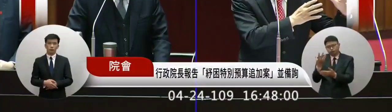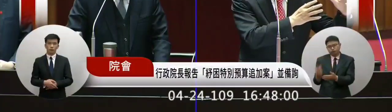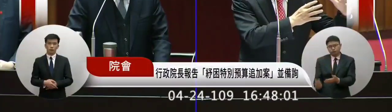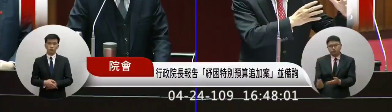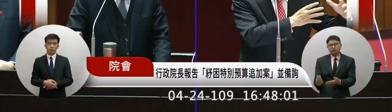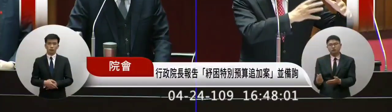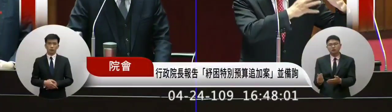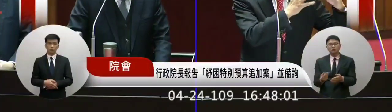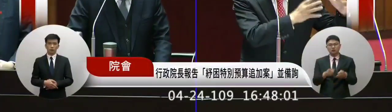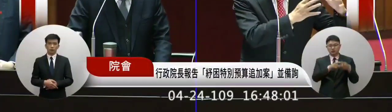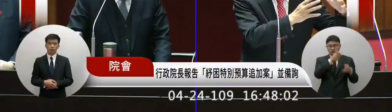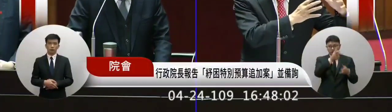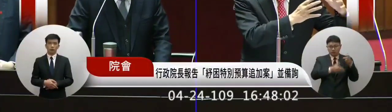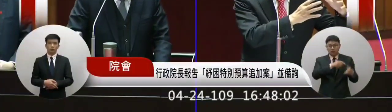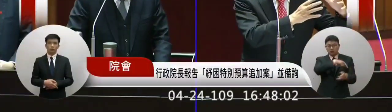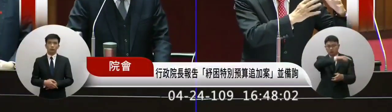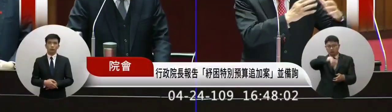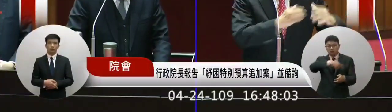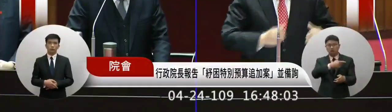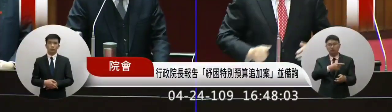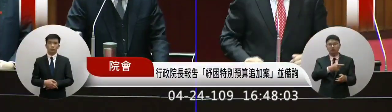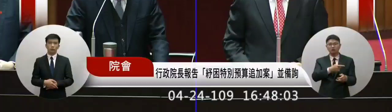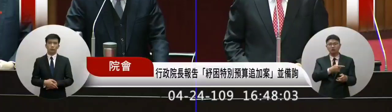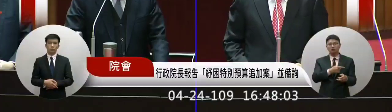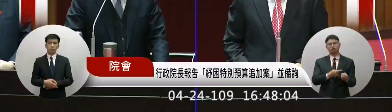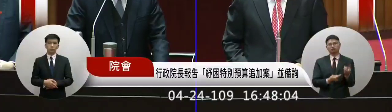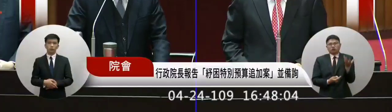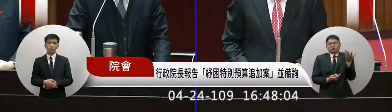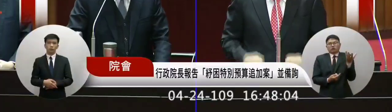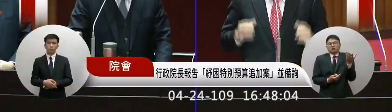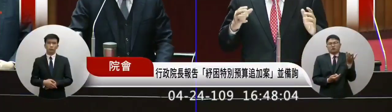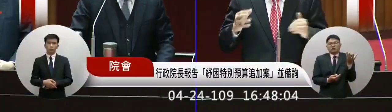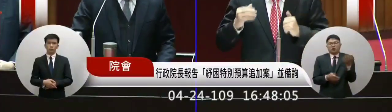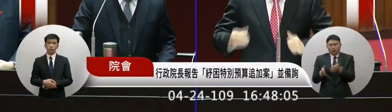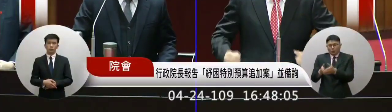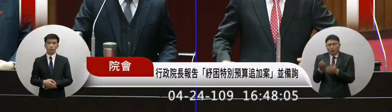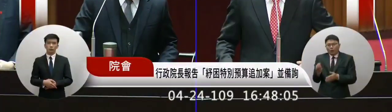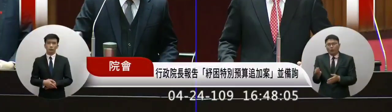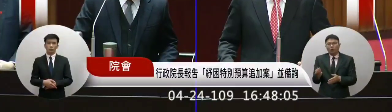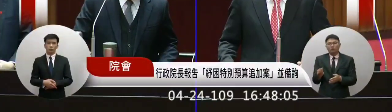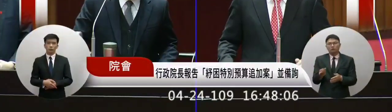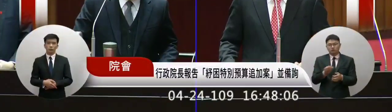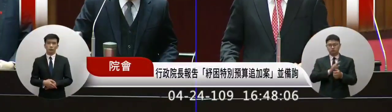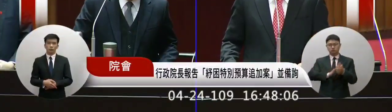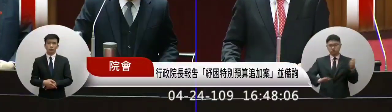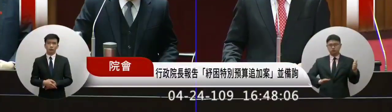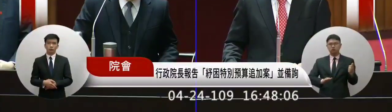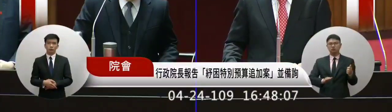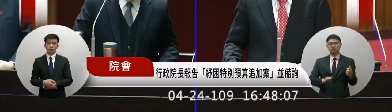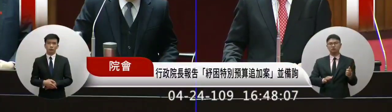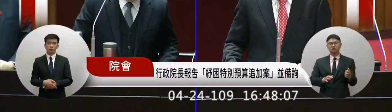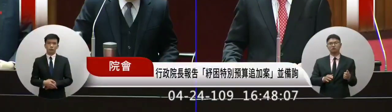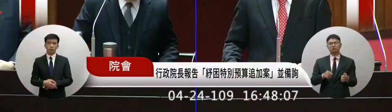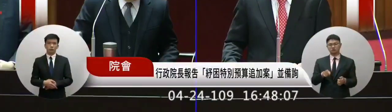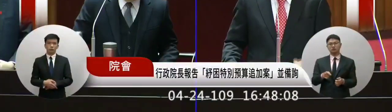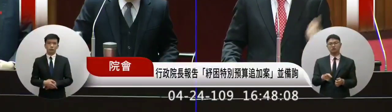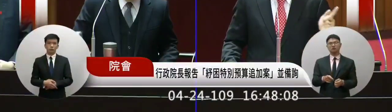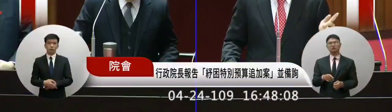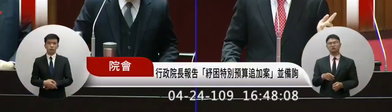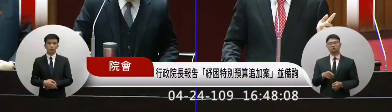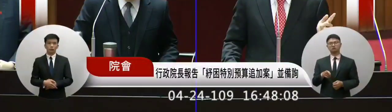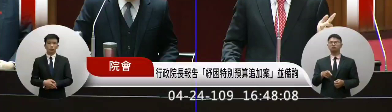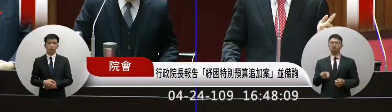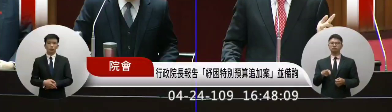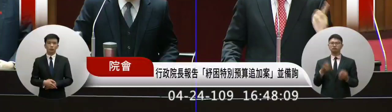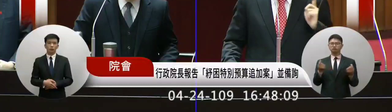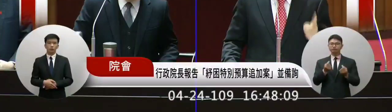的上游整个生产供过于求，自然会通货紧缩。我